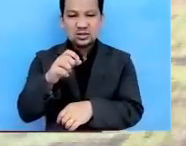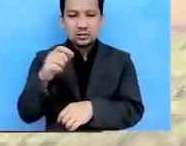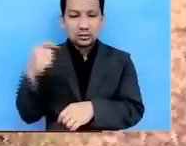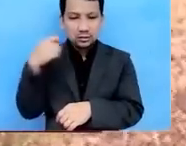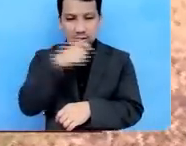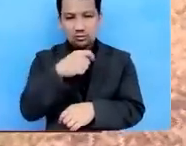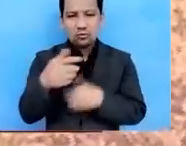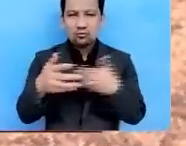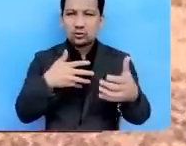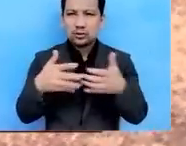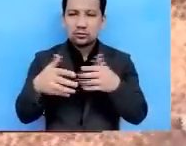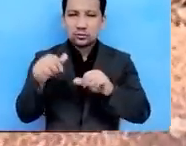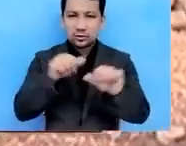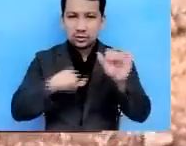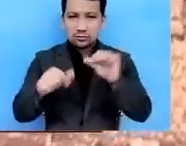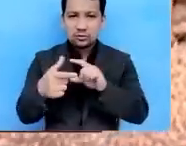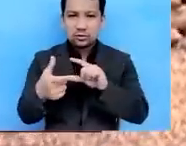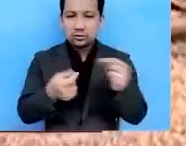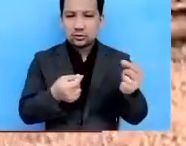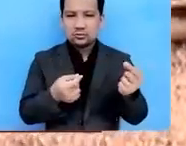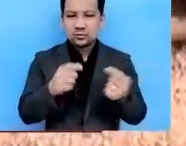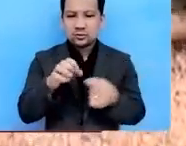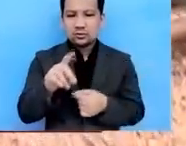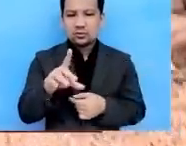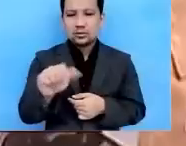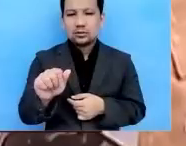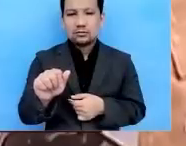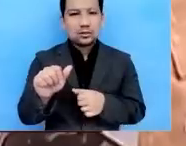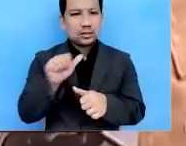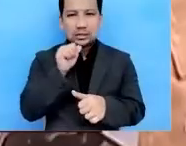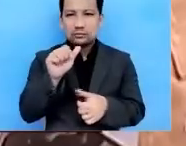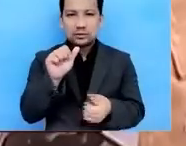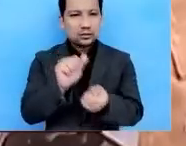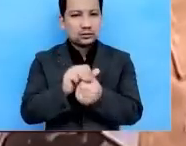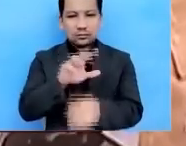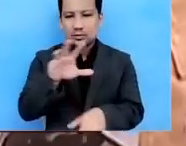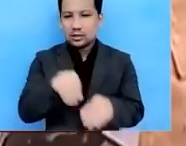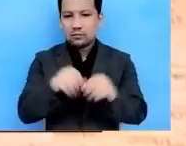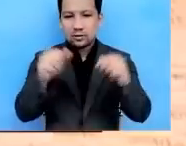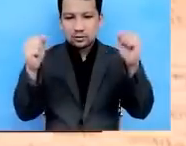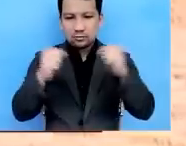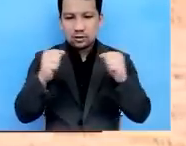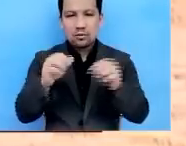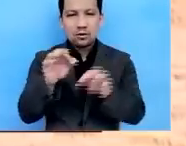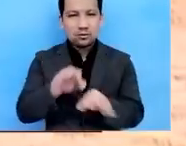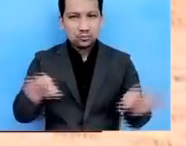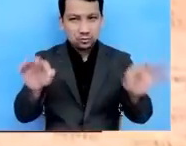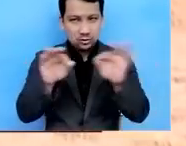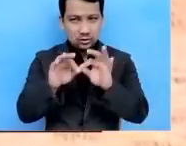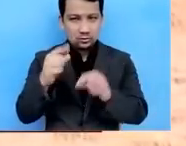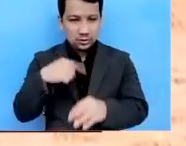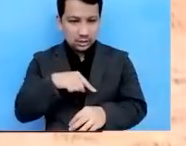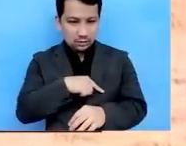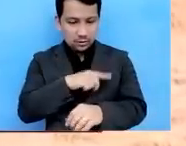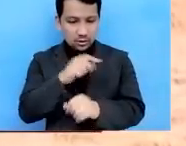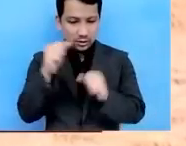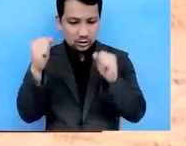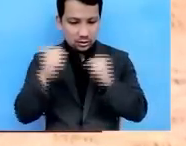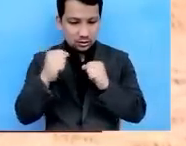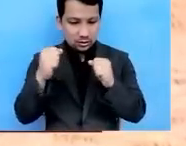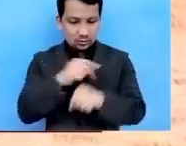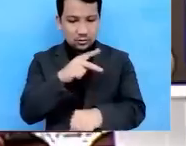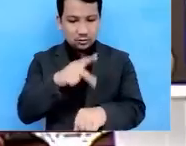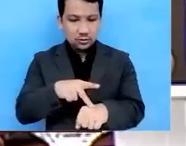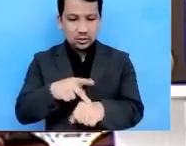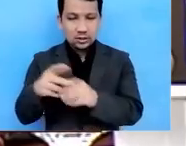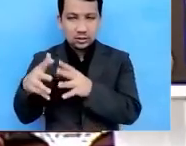anumang activity o gawain sa mga EDCA sites na hindi nabanggit sa kasunduan ay kailangan sang ayunan ng Pilipinas at Amerika. It